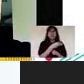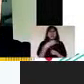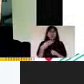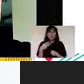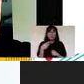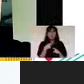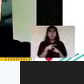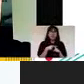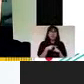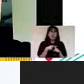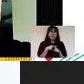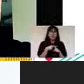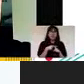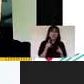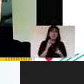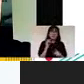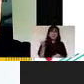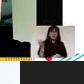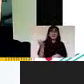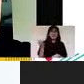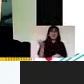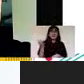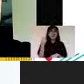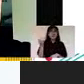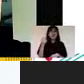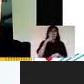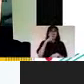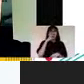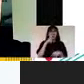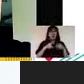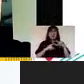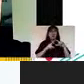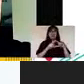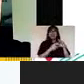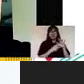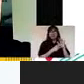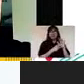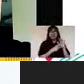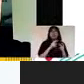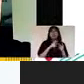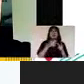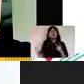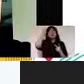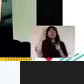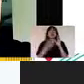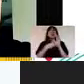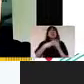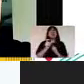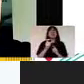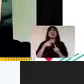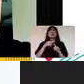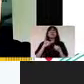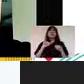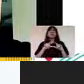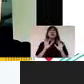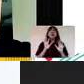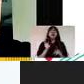seperti yang tadi disampaikan oleh Pak Semi dan Ibu Mutia, itu juga memunculkan adanya resiko-resiko baru